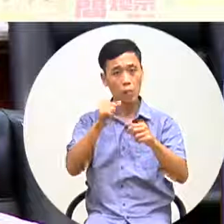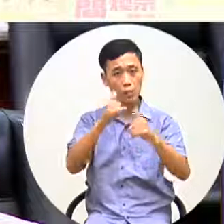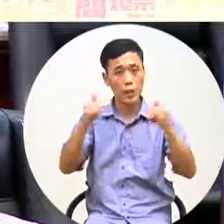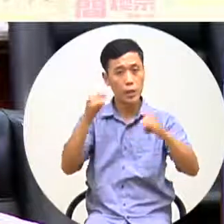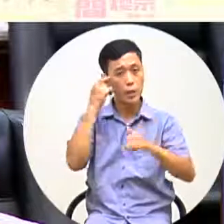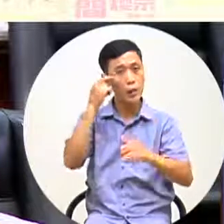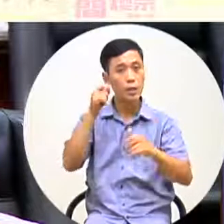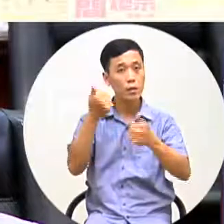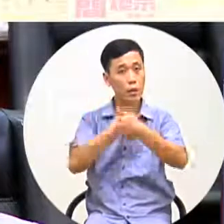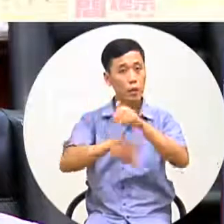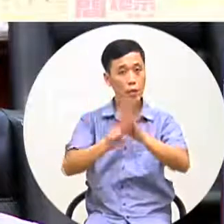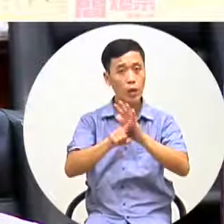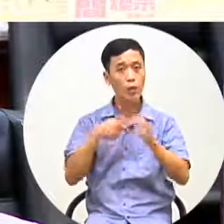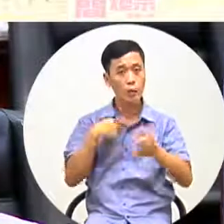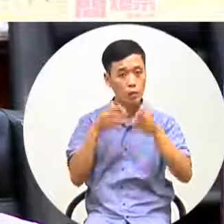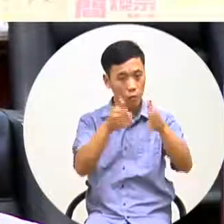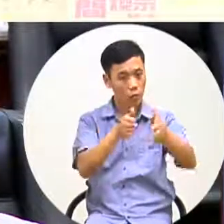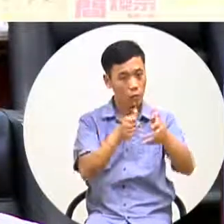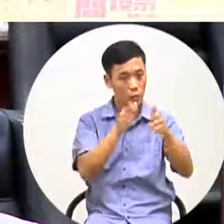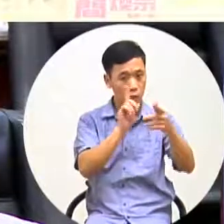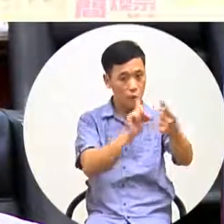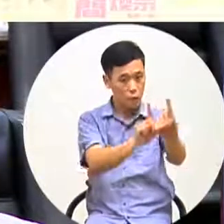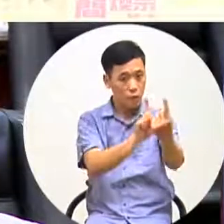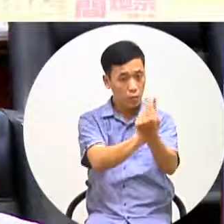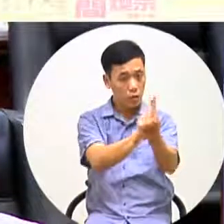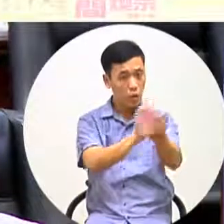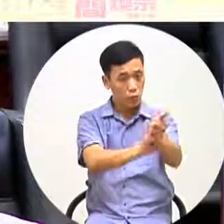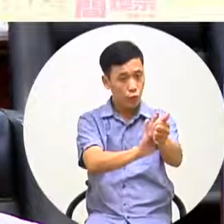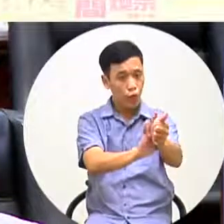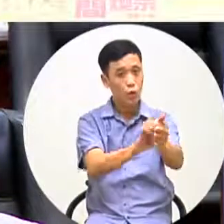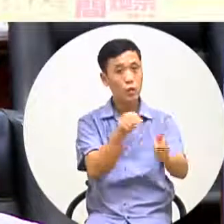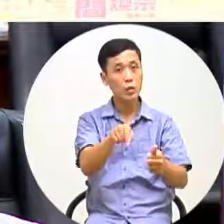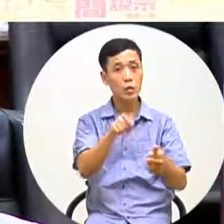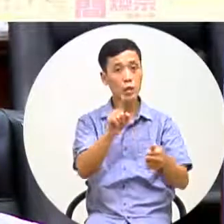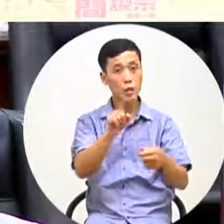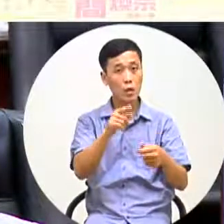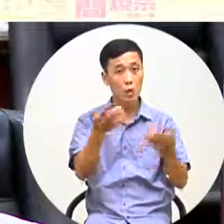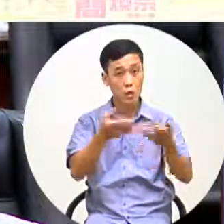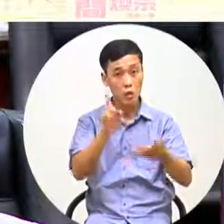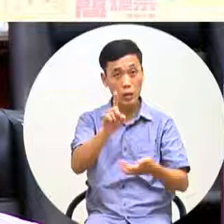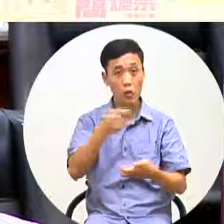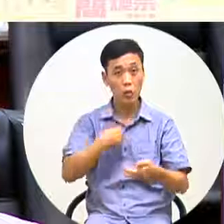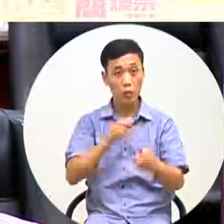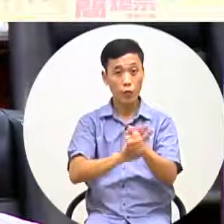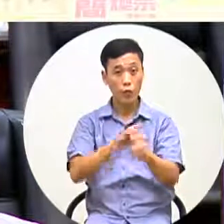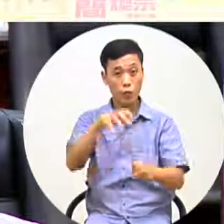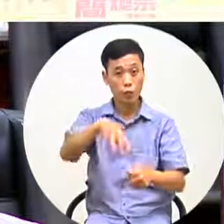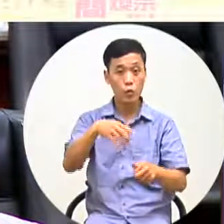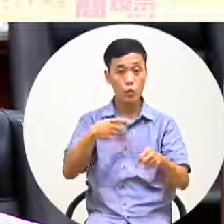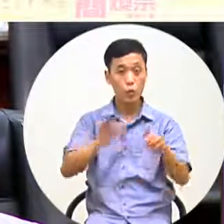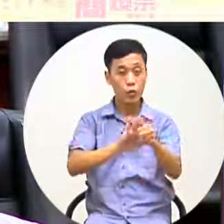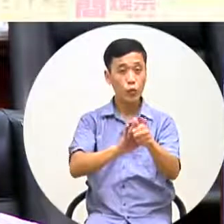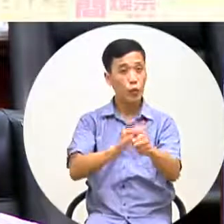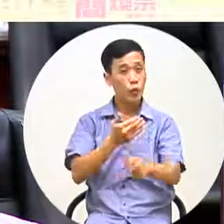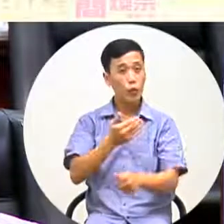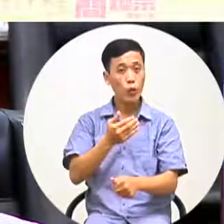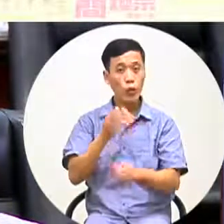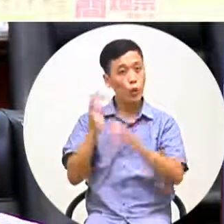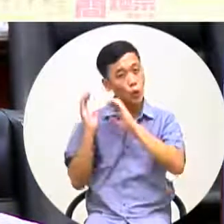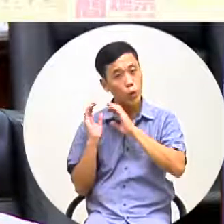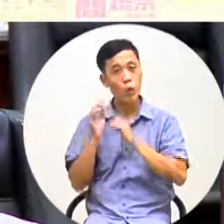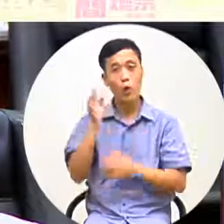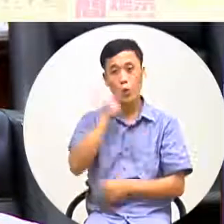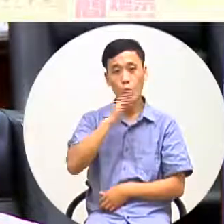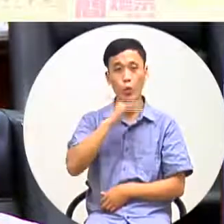理。可是这一件已经超过我一个服务处的服务范围，那我也期待市政府在于